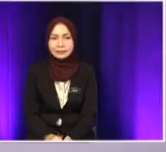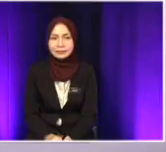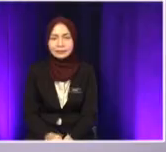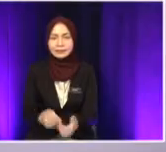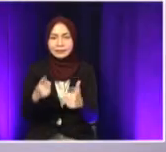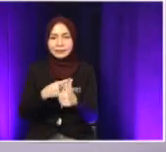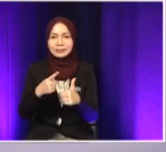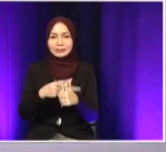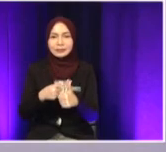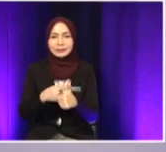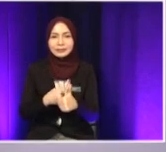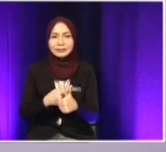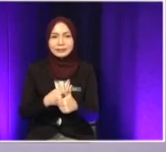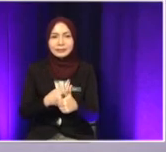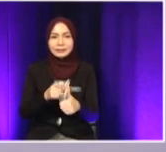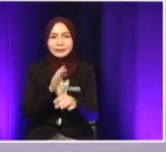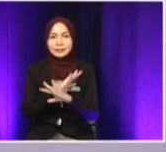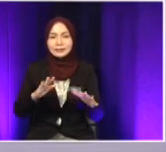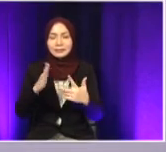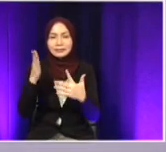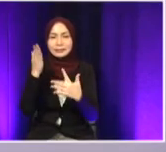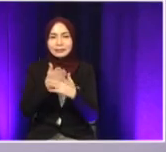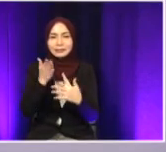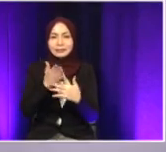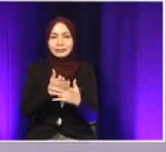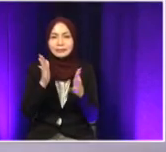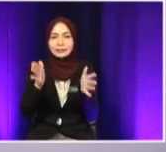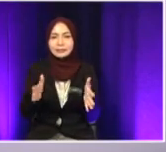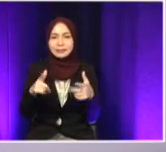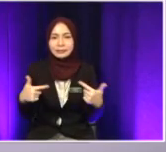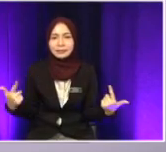lain tidak mengganggu orang lain